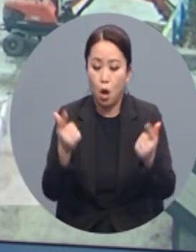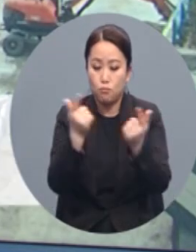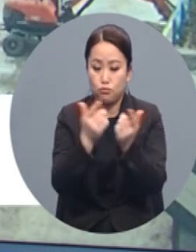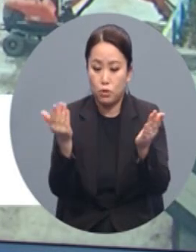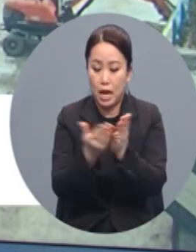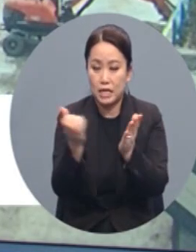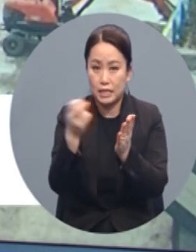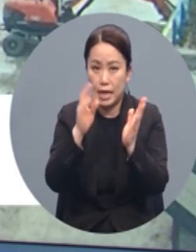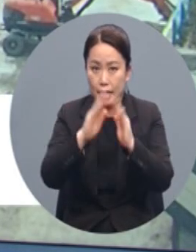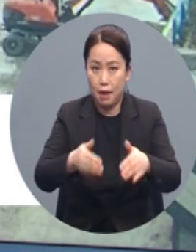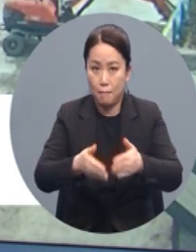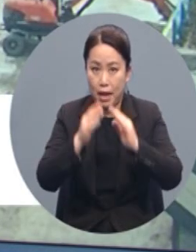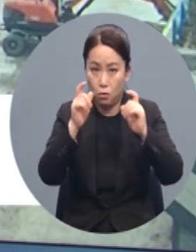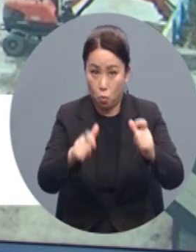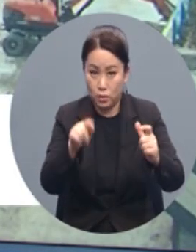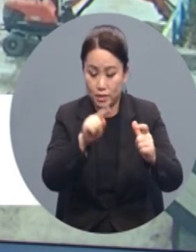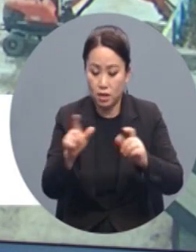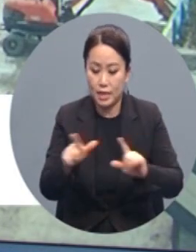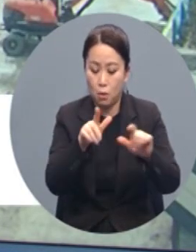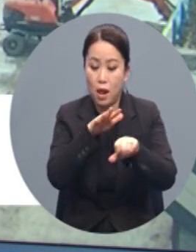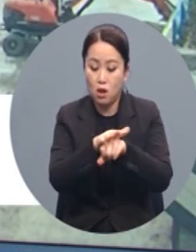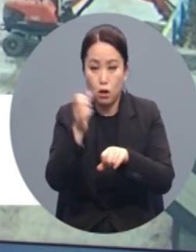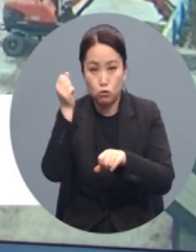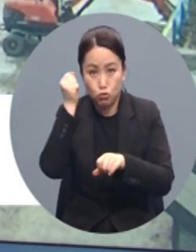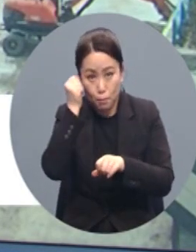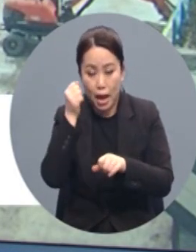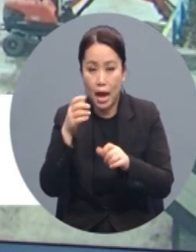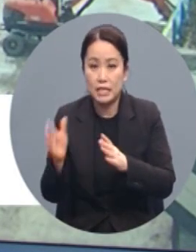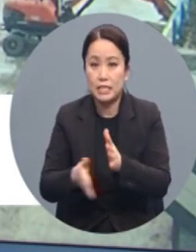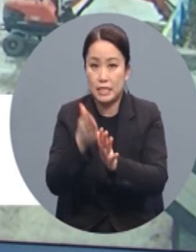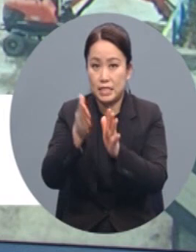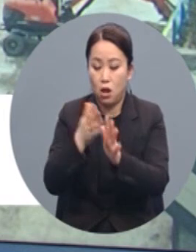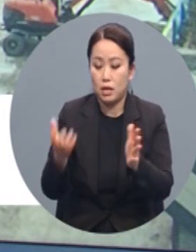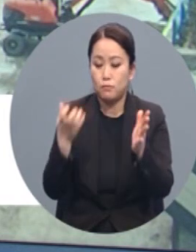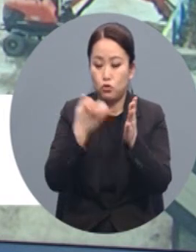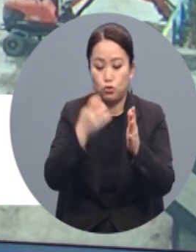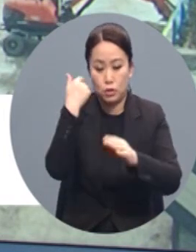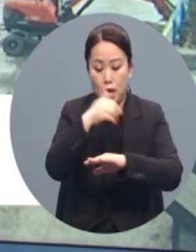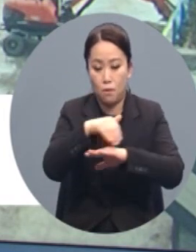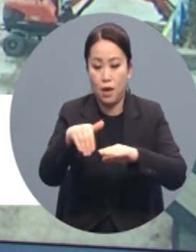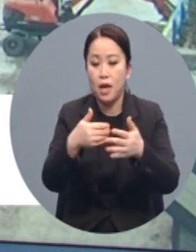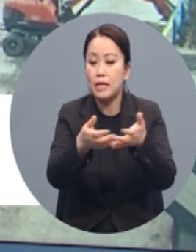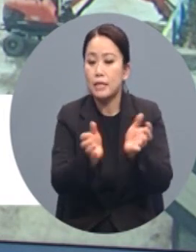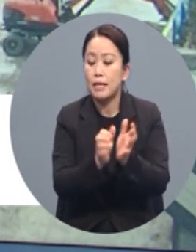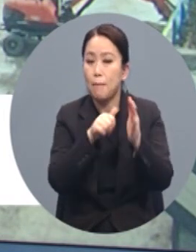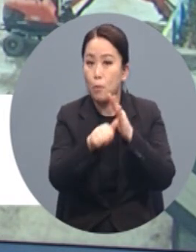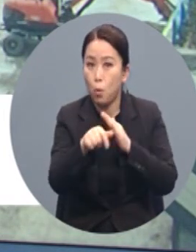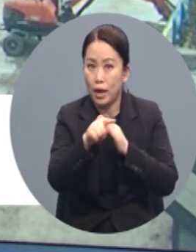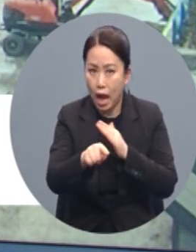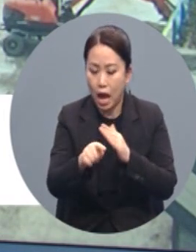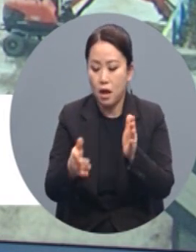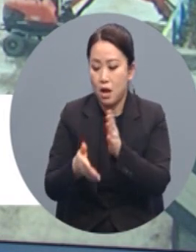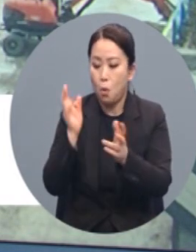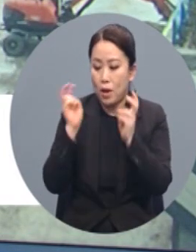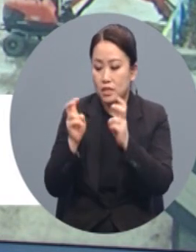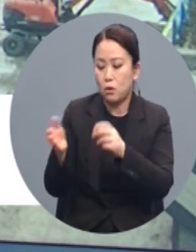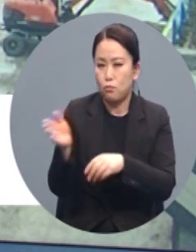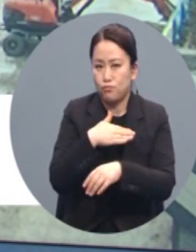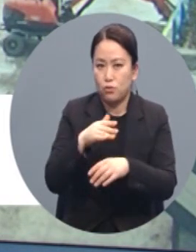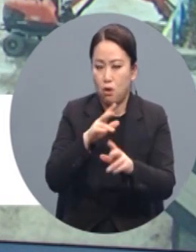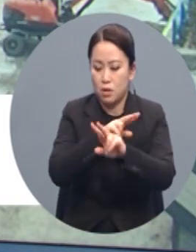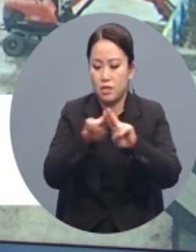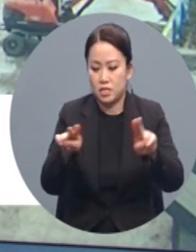북한 재개발 지구의 한 생활형 숙박시설 입주 예정자 대표가 시행사로부터 일방적으로 계약 해지 통보를